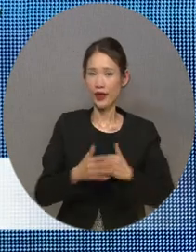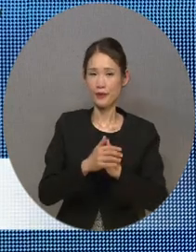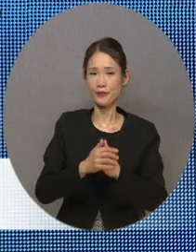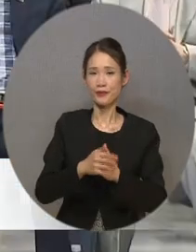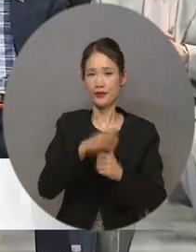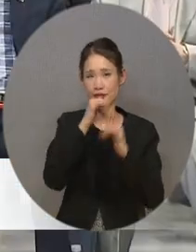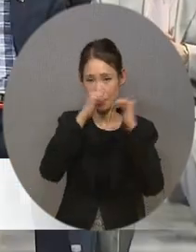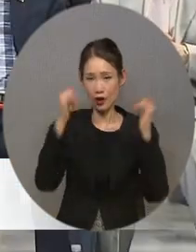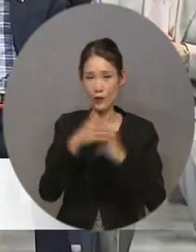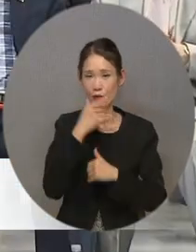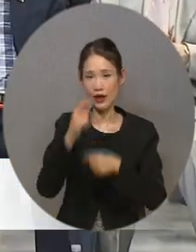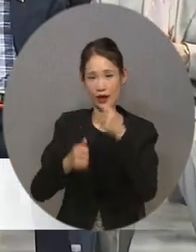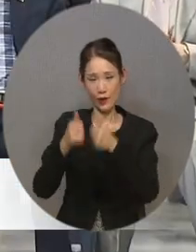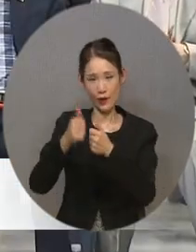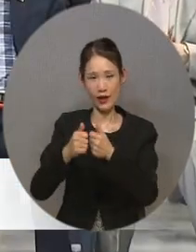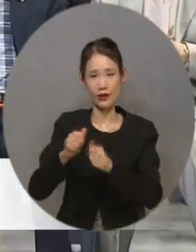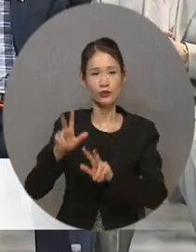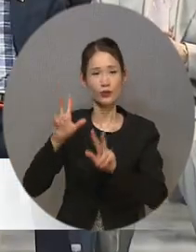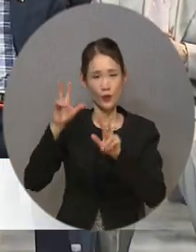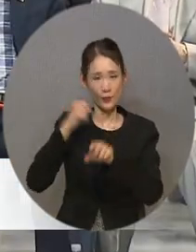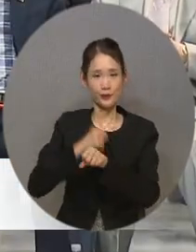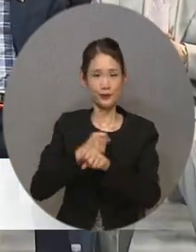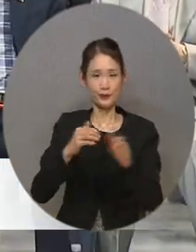위해 노력할 것을 다짐했습니다.